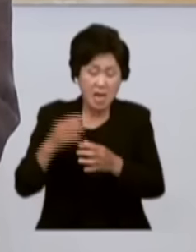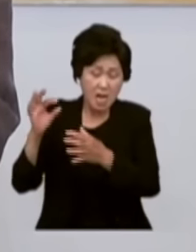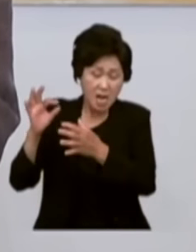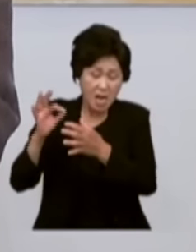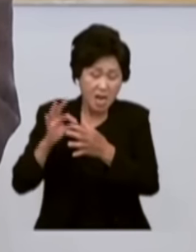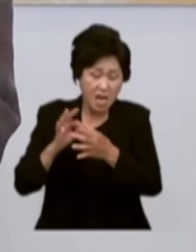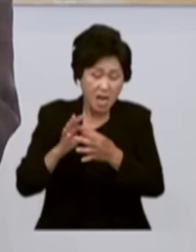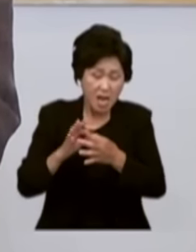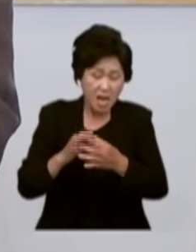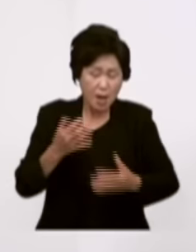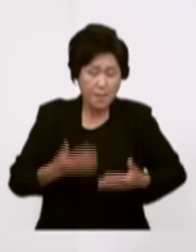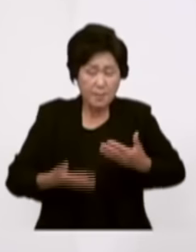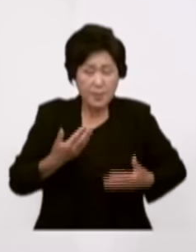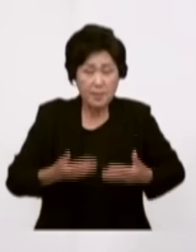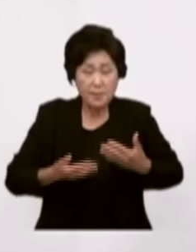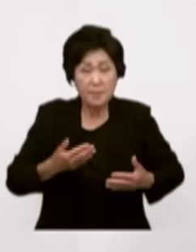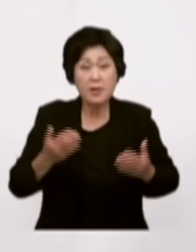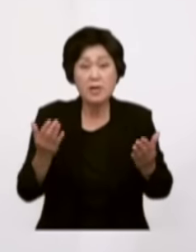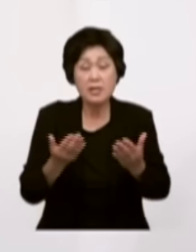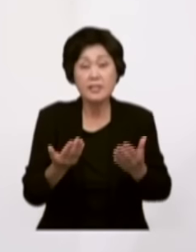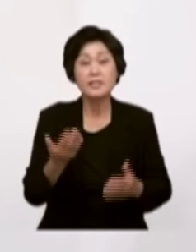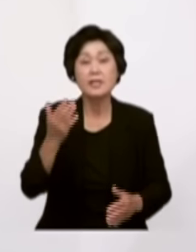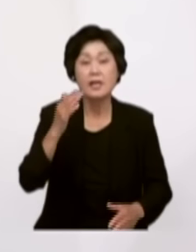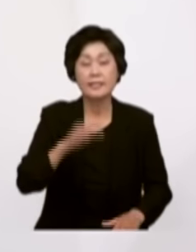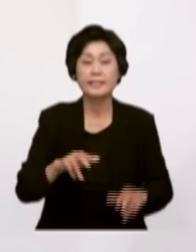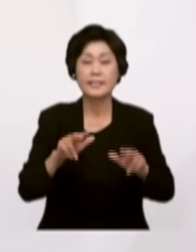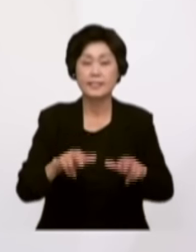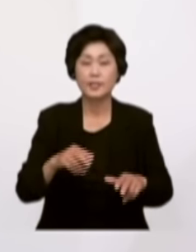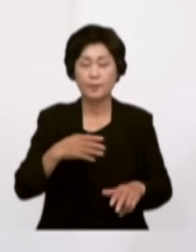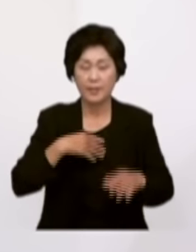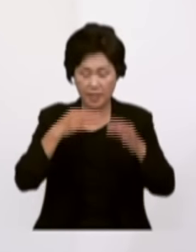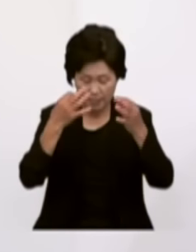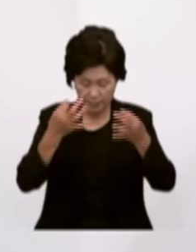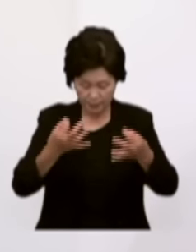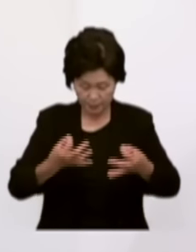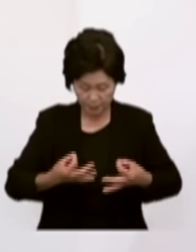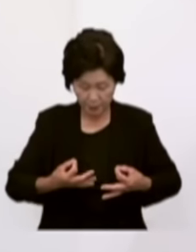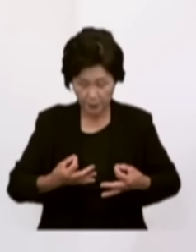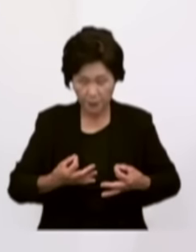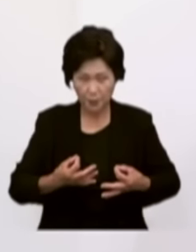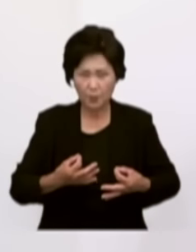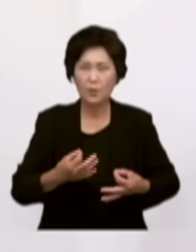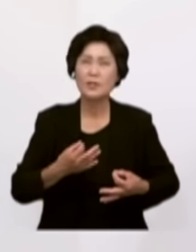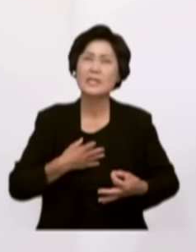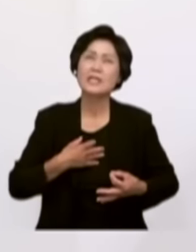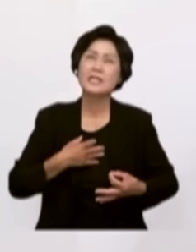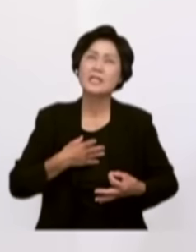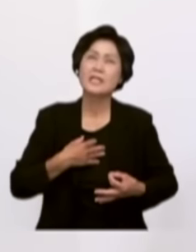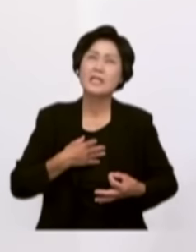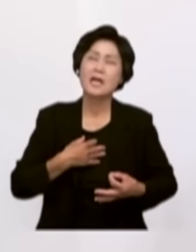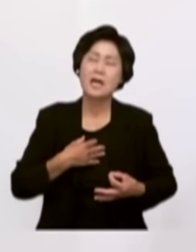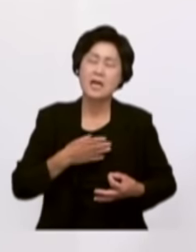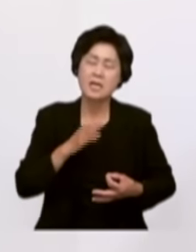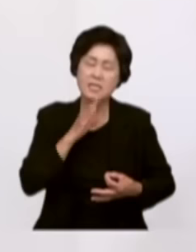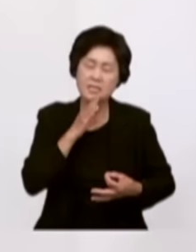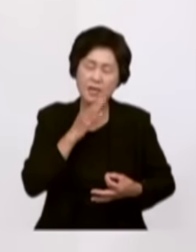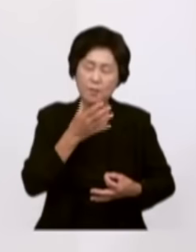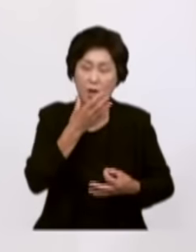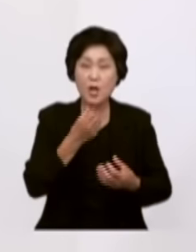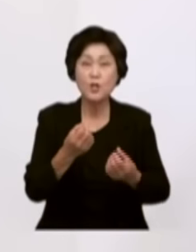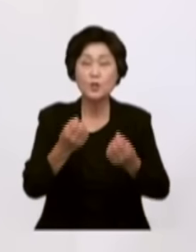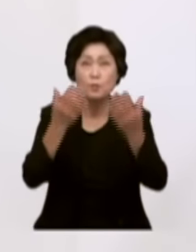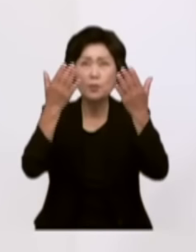제 자신을 되돌아보고 제가 얼마나 정말 축복받고 감사함을 많이 받았다는 걸 잊고